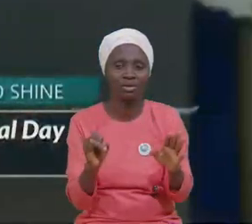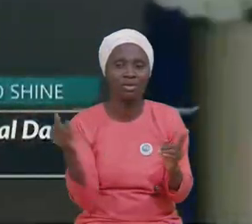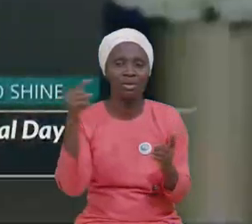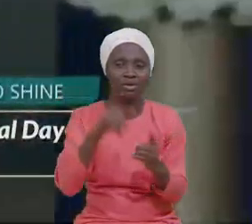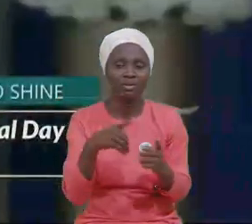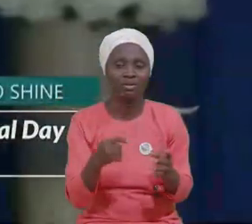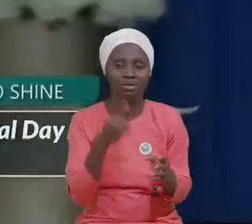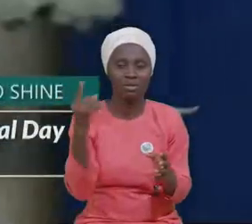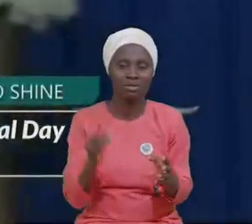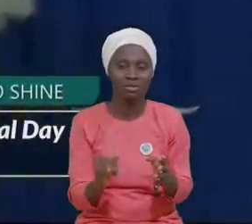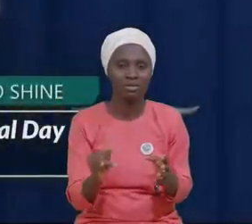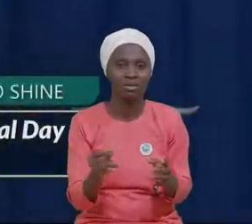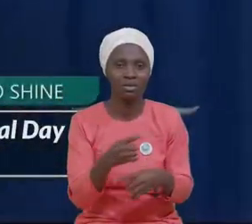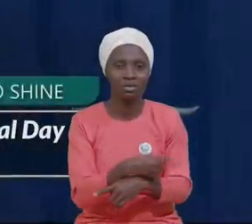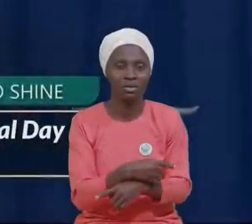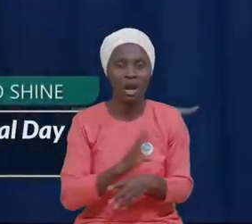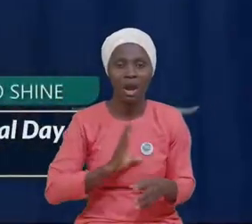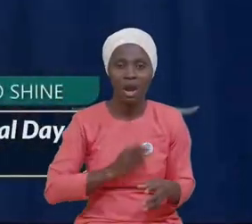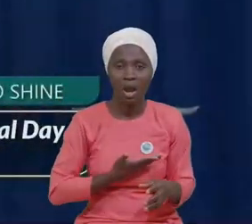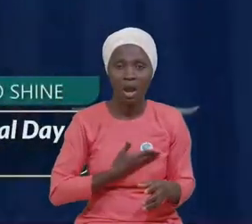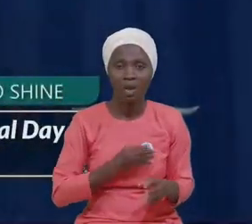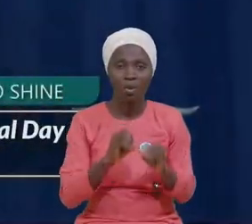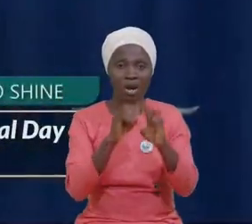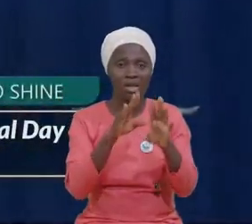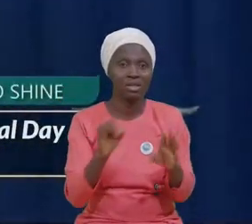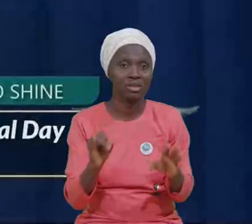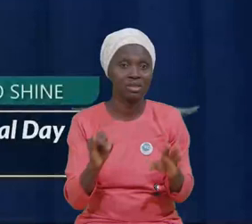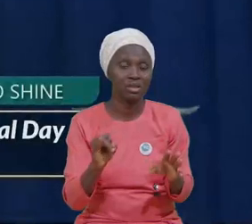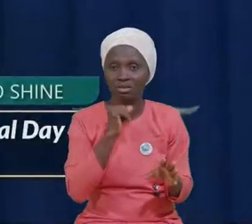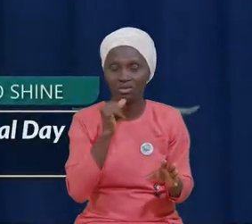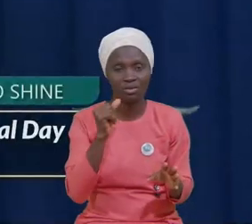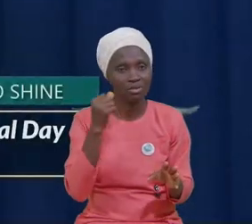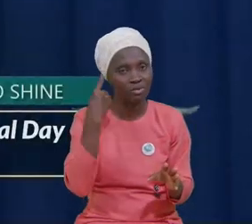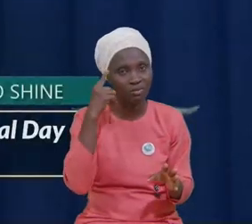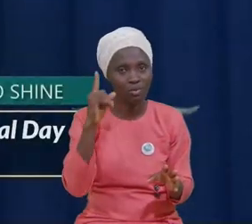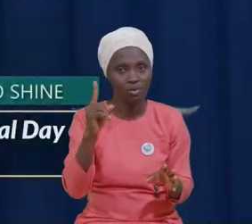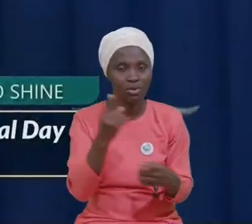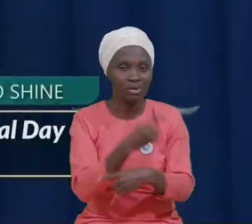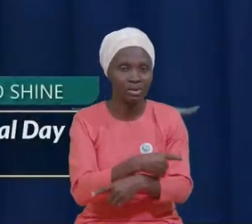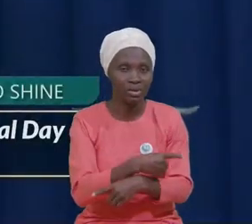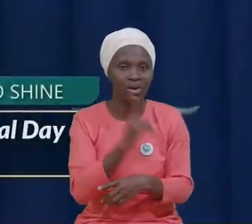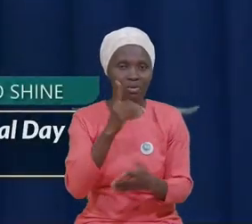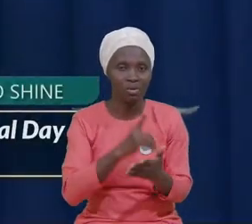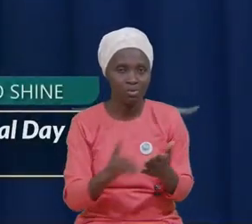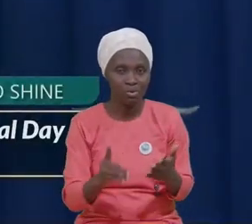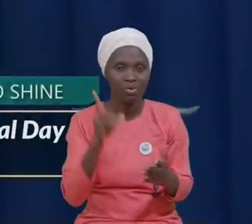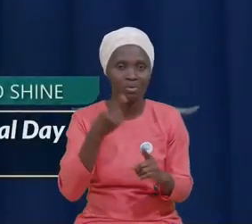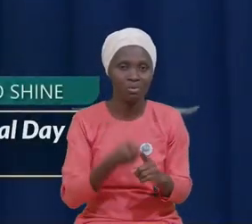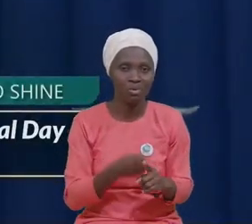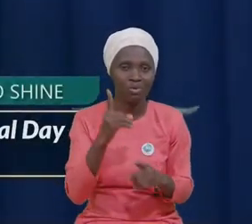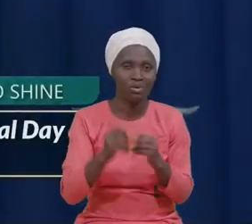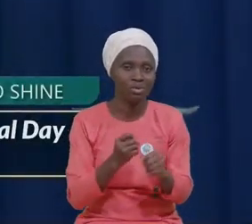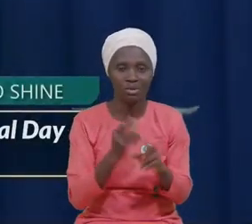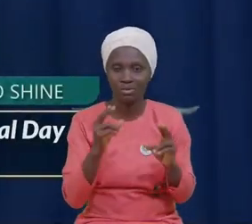Nous ne brillons pas seulement pour une semaine, ni pour un moment. Ce n'est pas quand nous sommes en haut